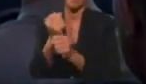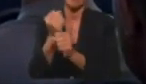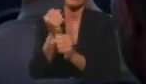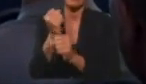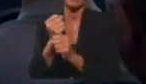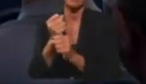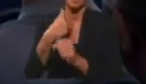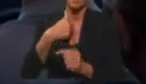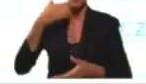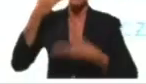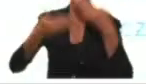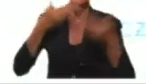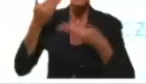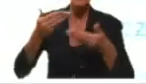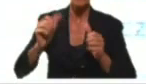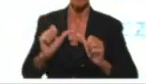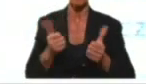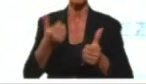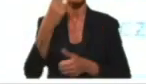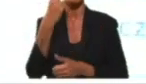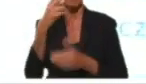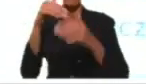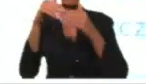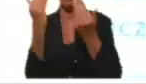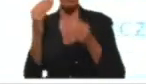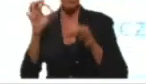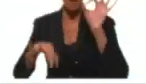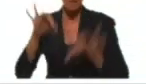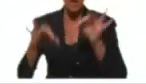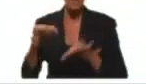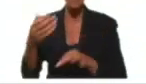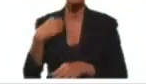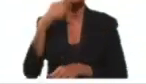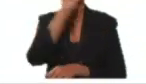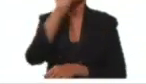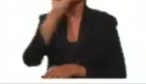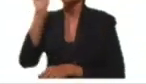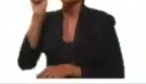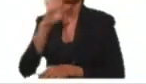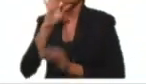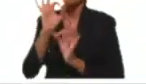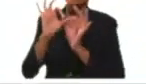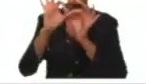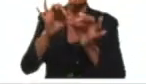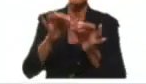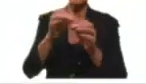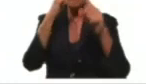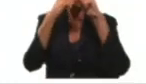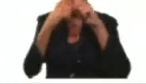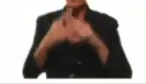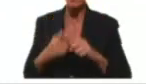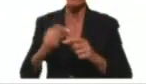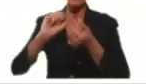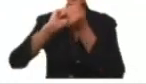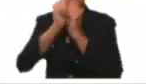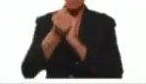chciałam życzyć Państwu, by te 2 dni naszej konferencji były inspiracją do wprowadzania kolejnych pozytywnych zmian w